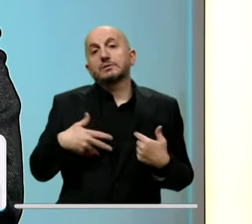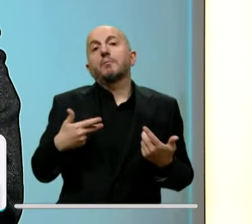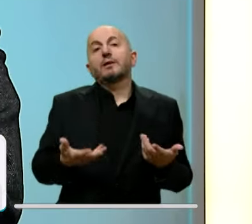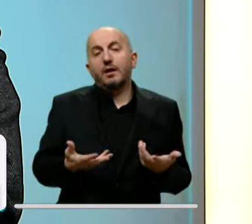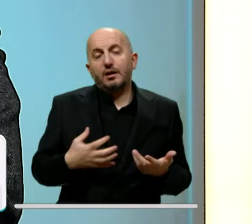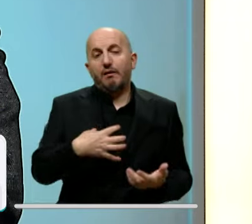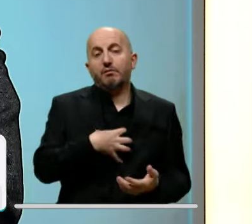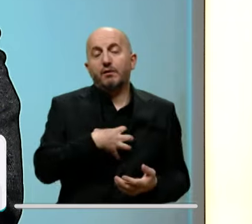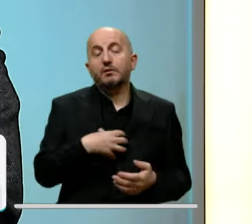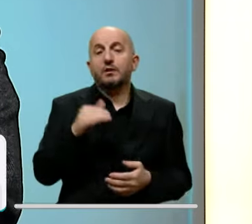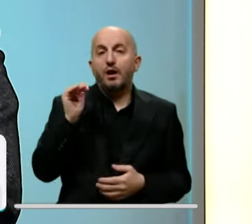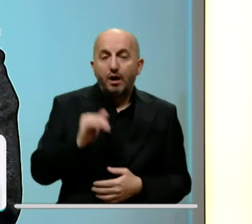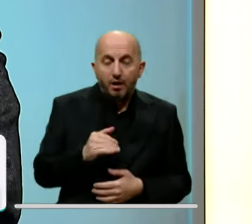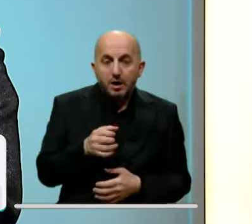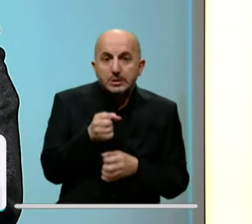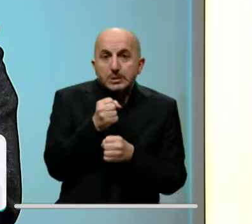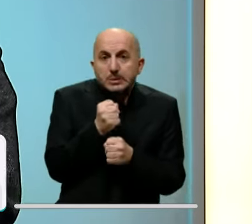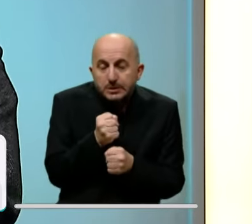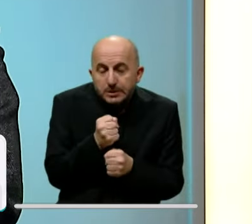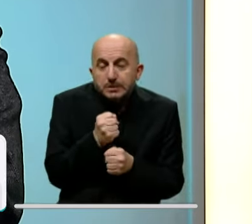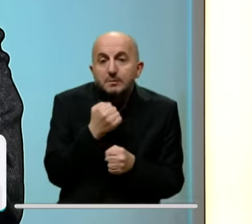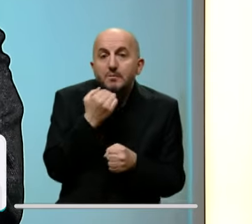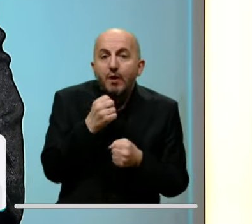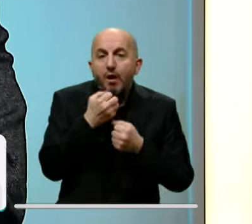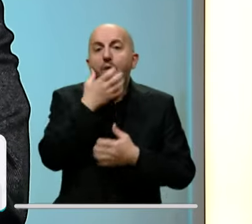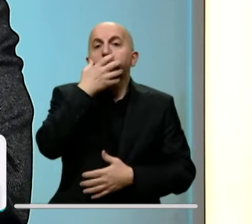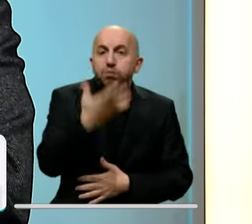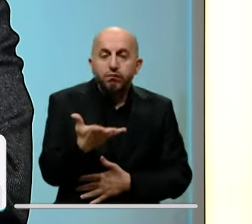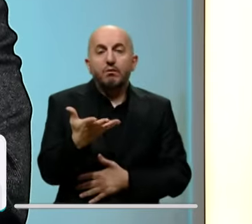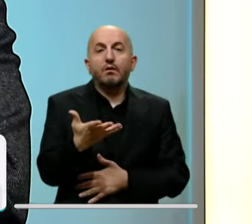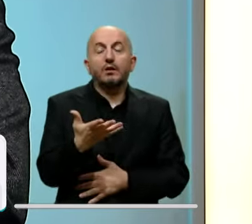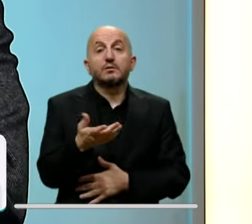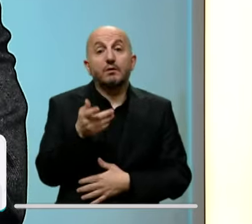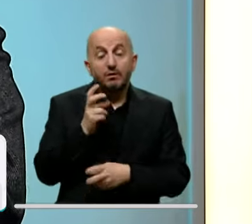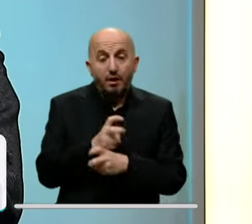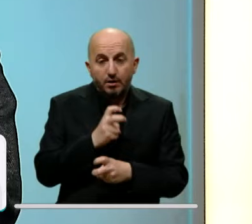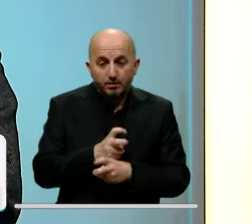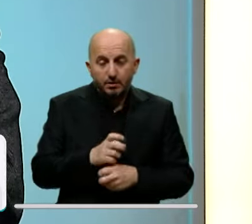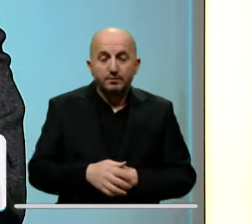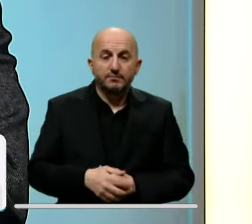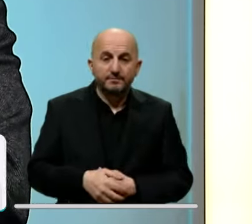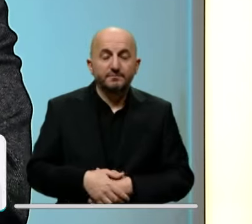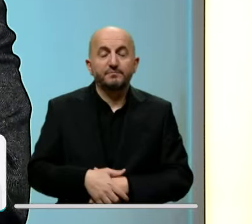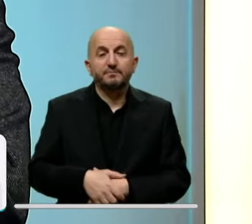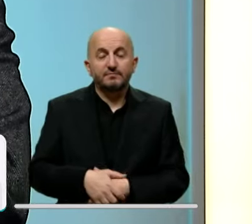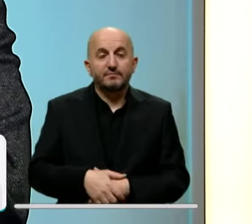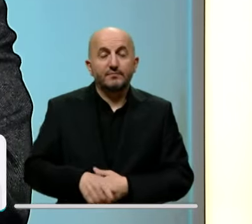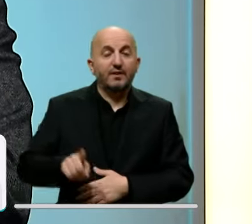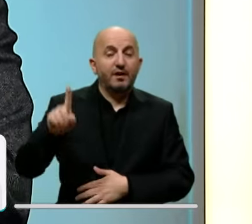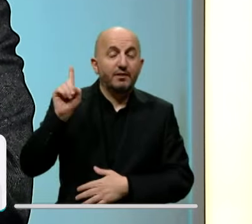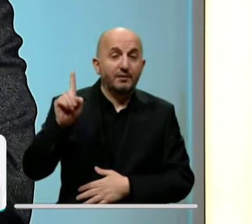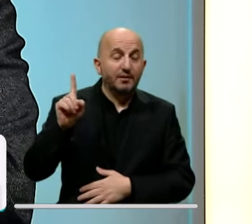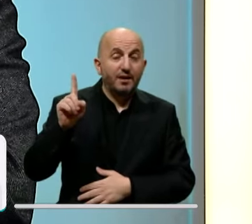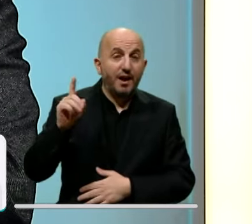yani eğer tutabiliyorsunuz tutamıyorsak hapşurur tutulması da çok tehlikeli çok zor ve Tehlikeli değil mi yani Allah